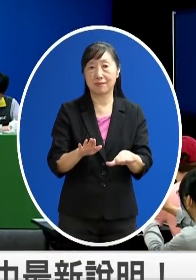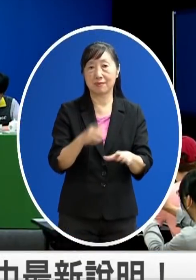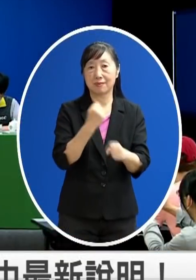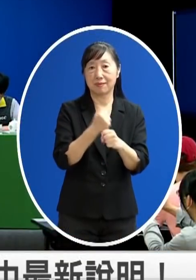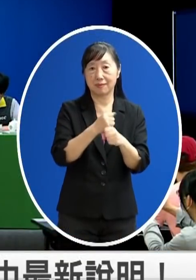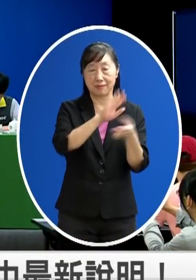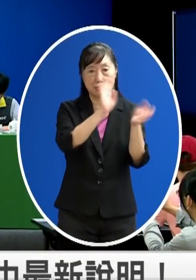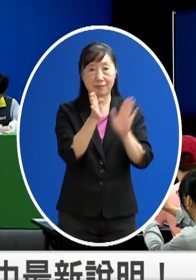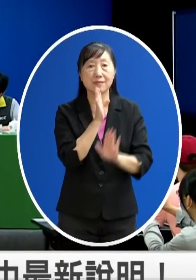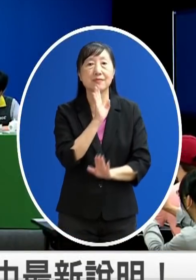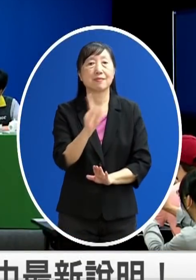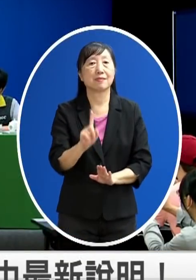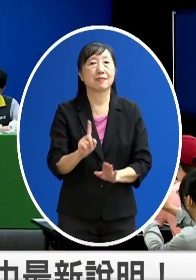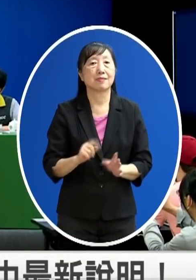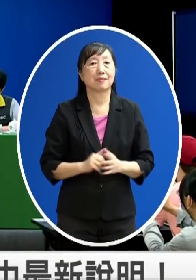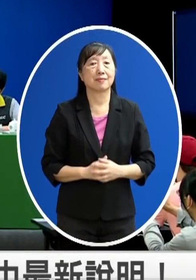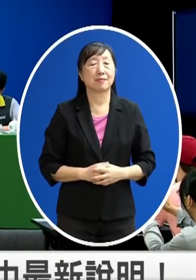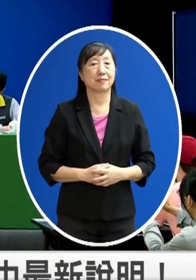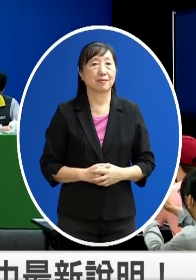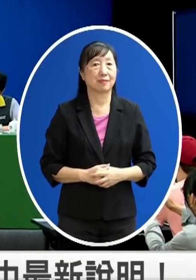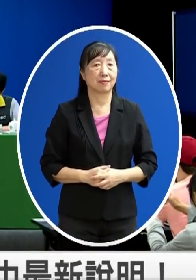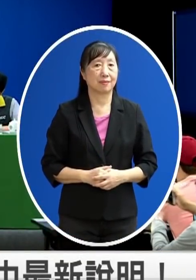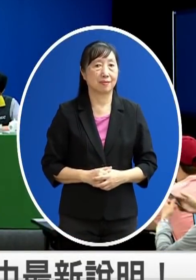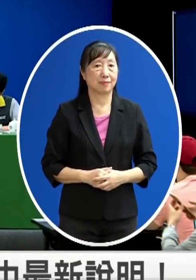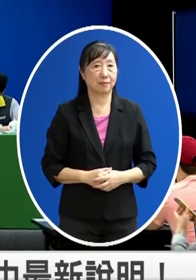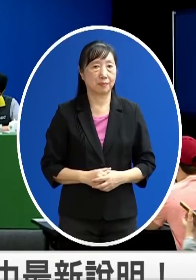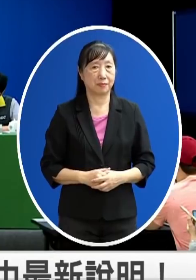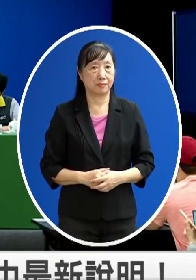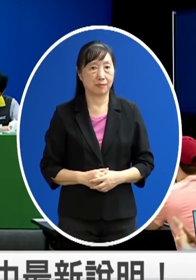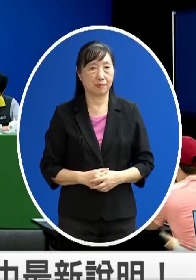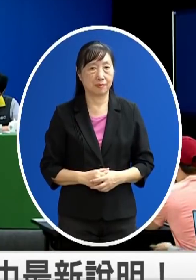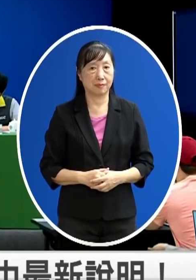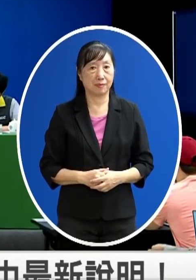布， 以工作的情形。